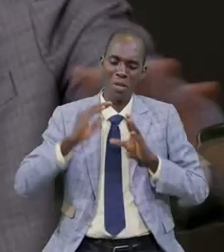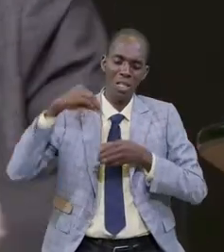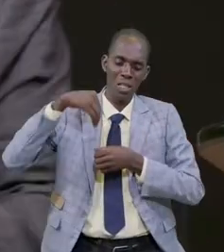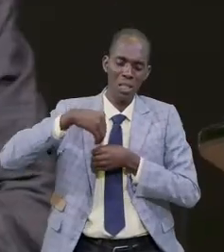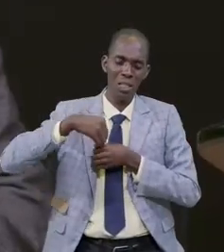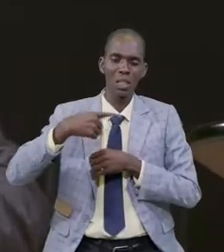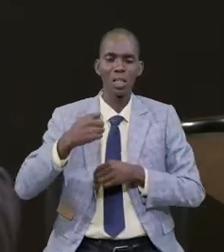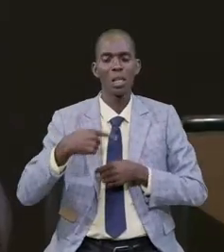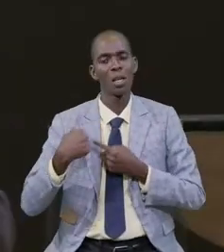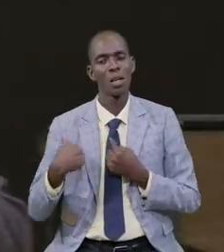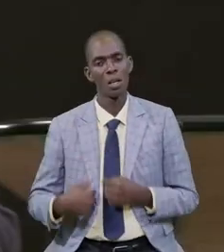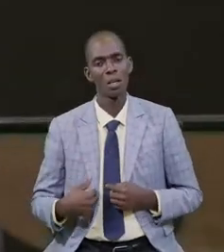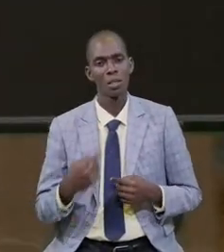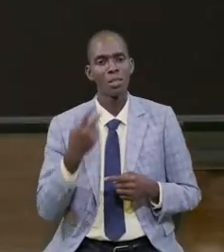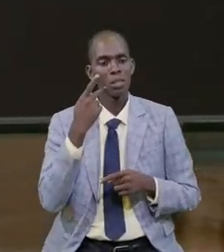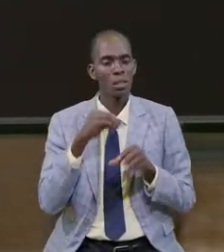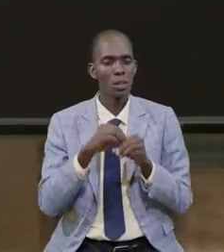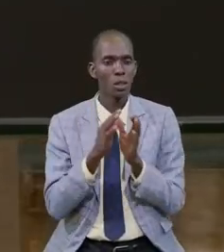cœur.